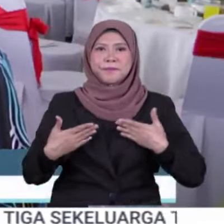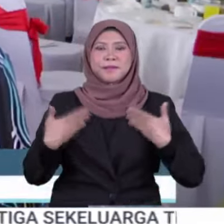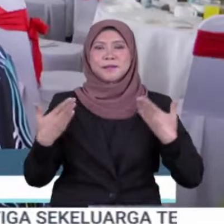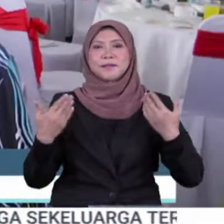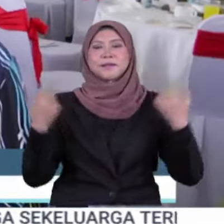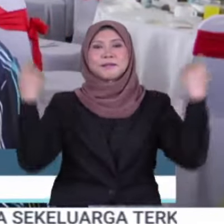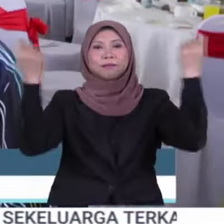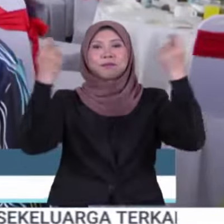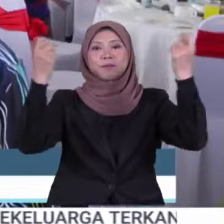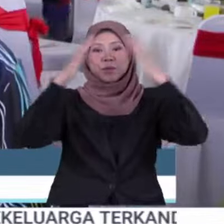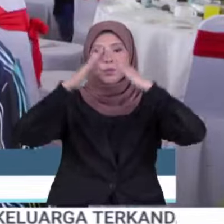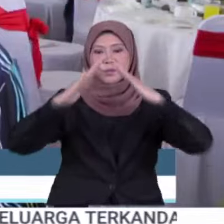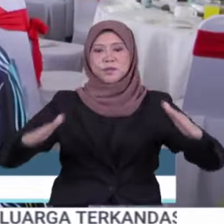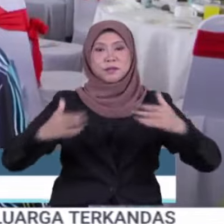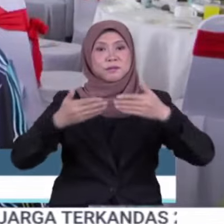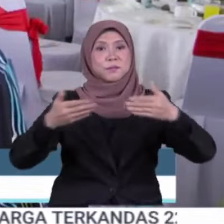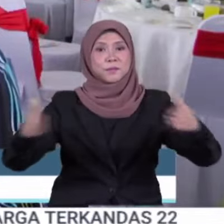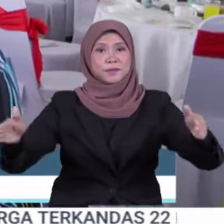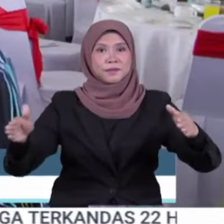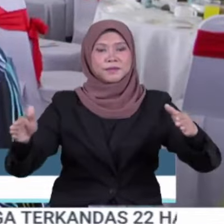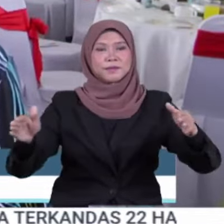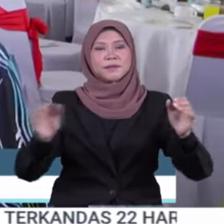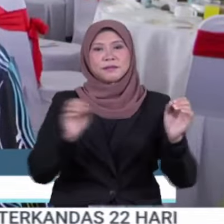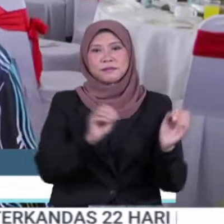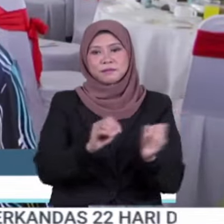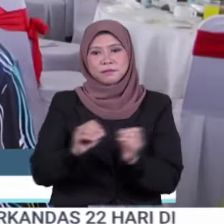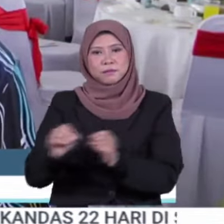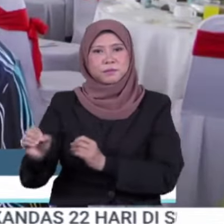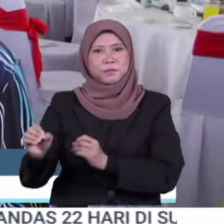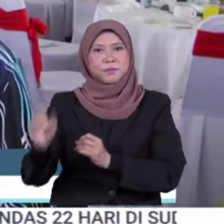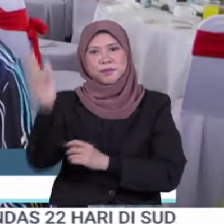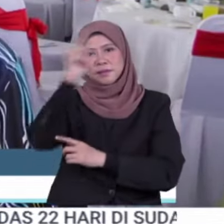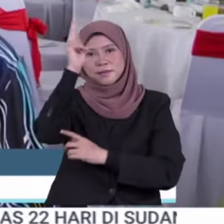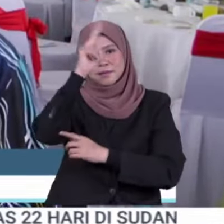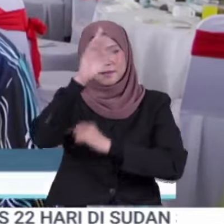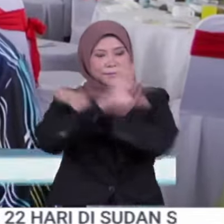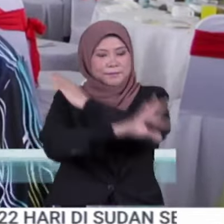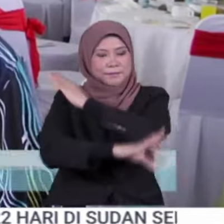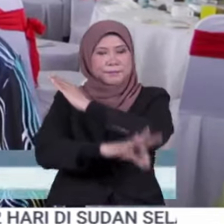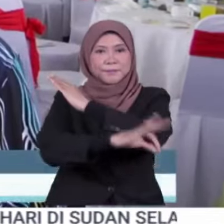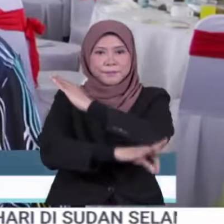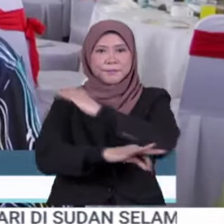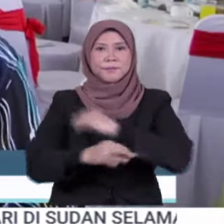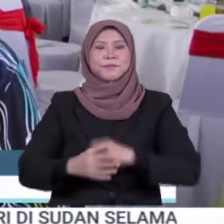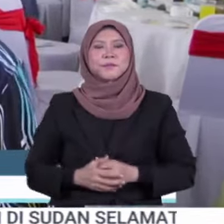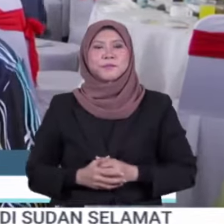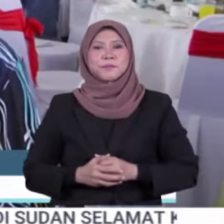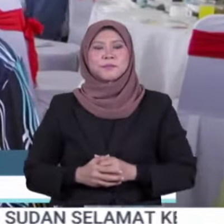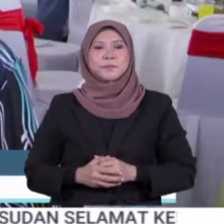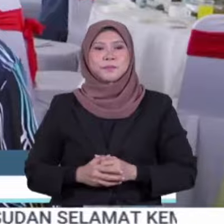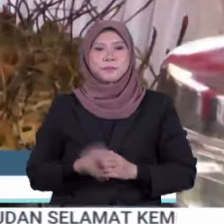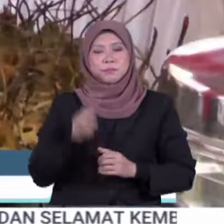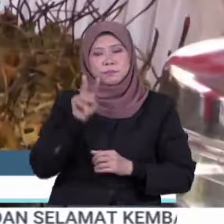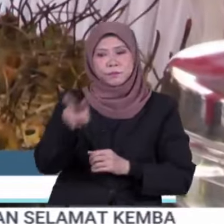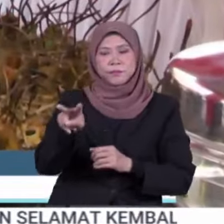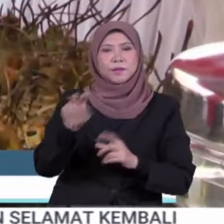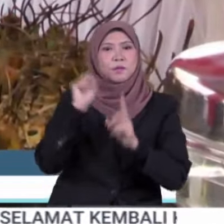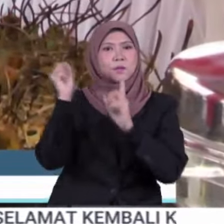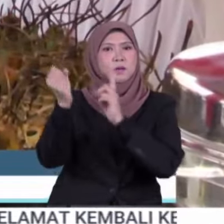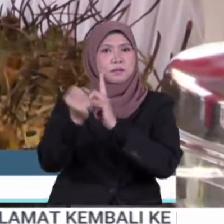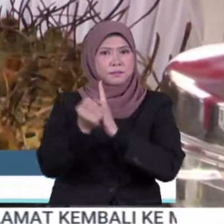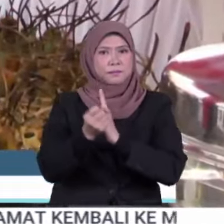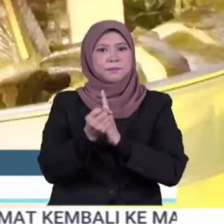terbuka hari raya yang dianjurkan oleh Kerajaan Negeri Sembilan. Jadi kita boleh lihat keadaan ni, suasana